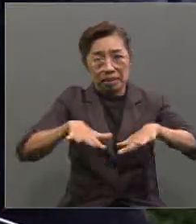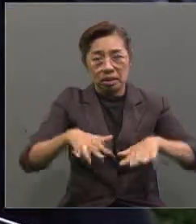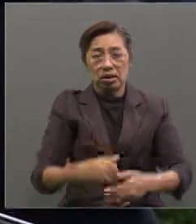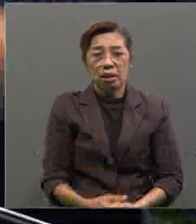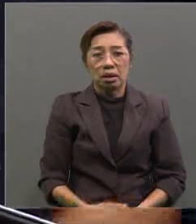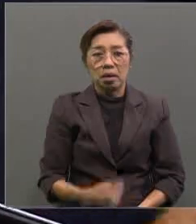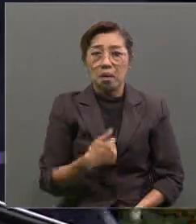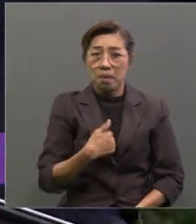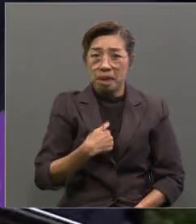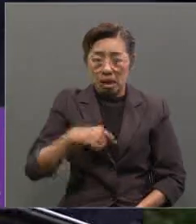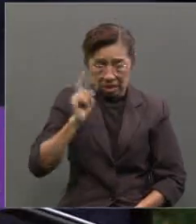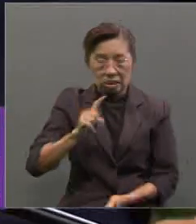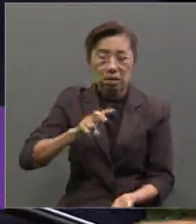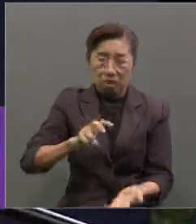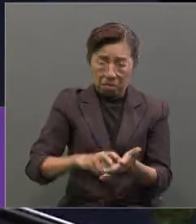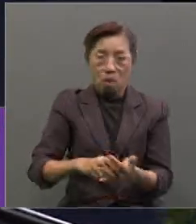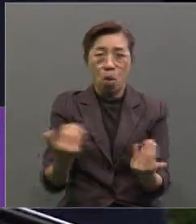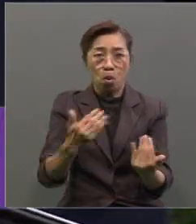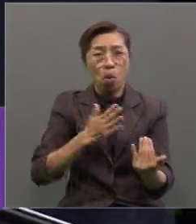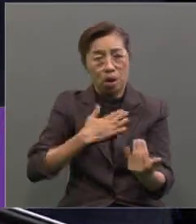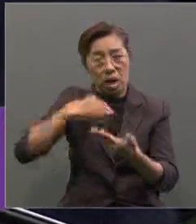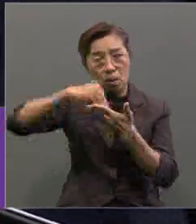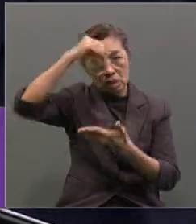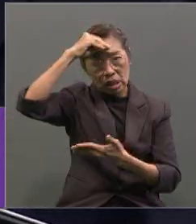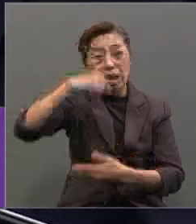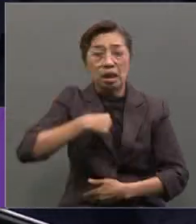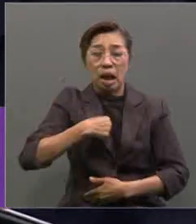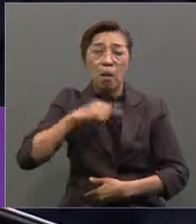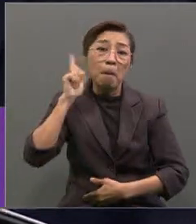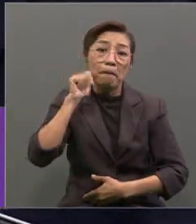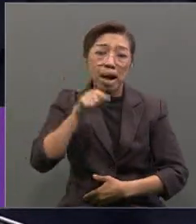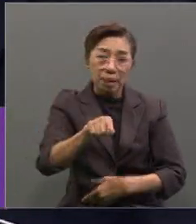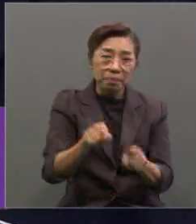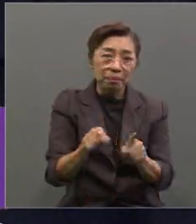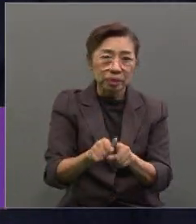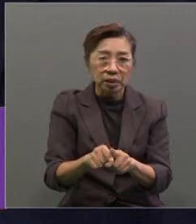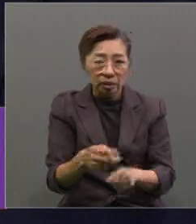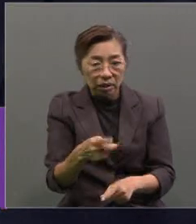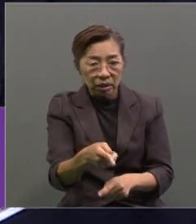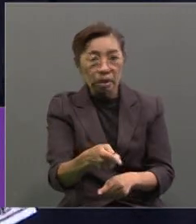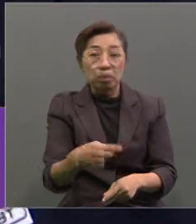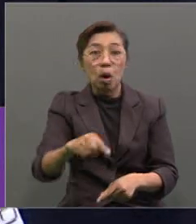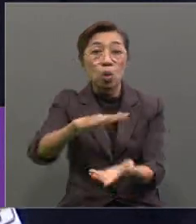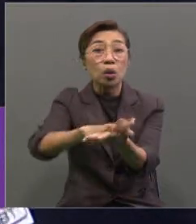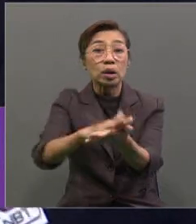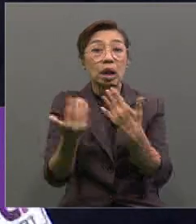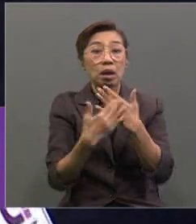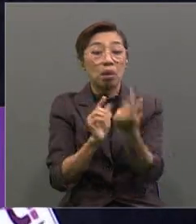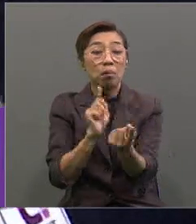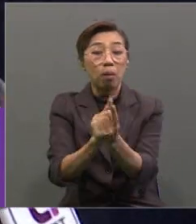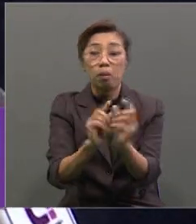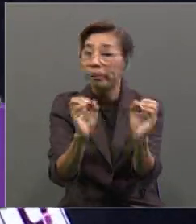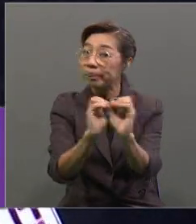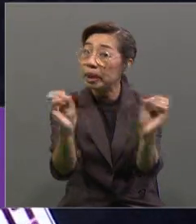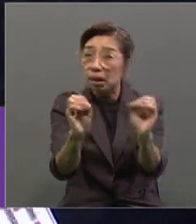แม่กล้าการันตีได้เลยเพราะว่าลูกแม่เรียนมาแม่ไม่เคยไปพบผู้ปกครองเนี่ยคำว่าแม่ครูเรีย